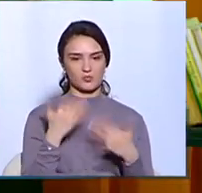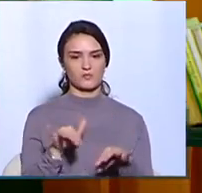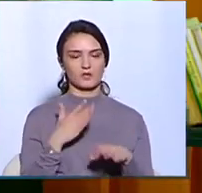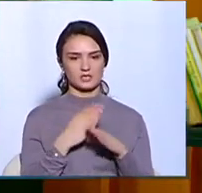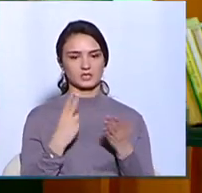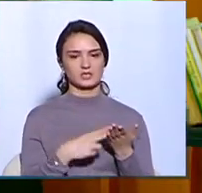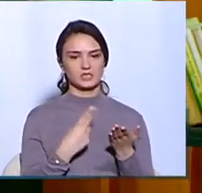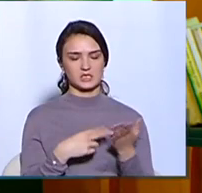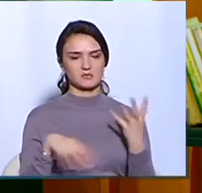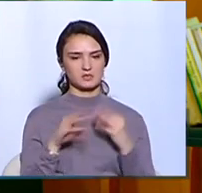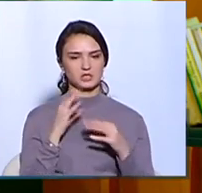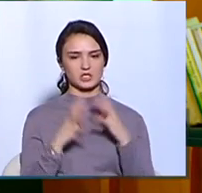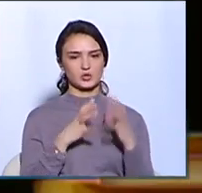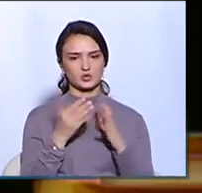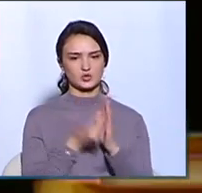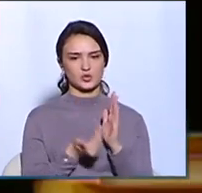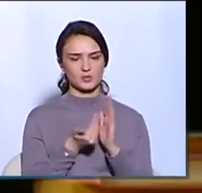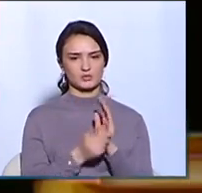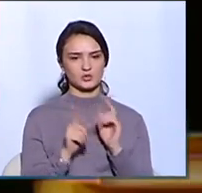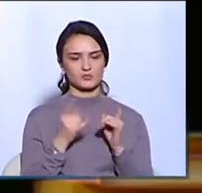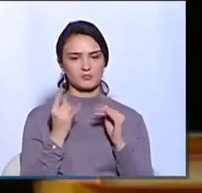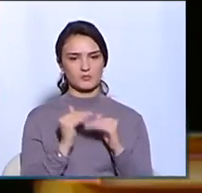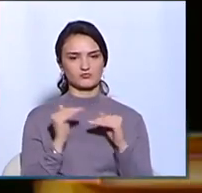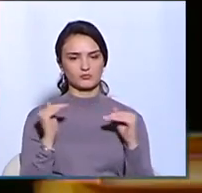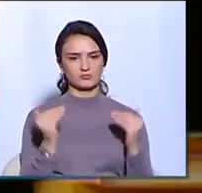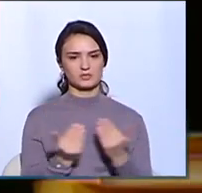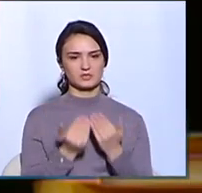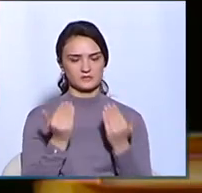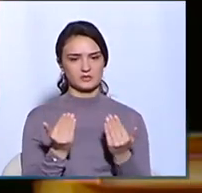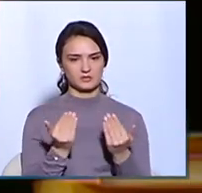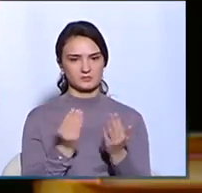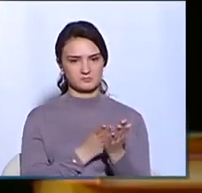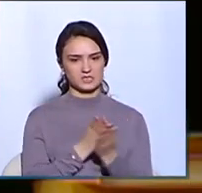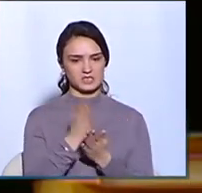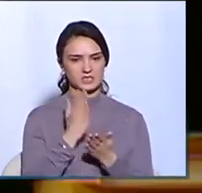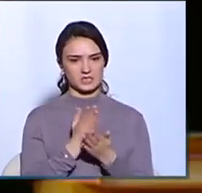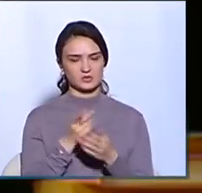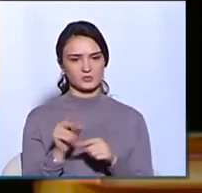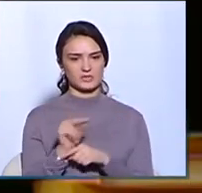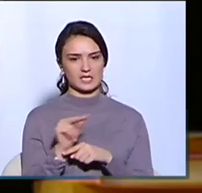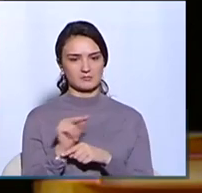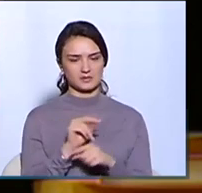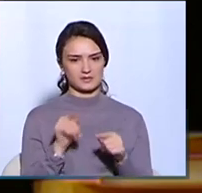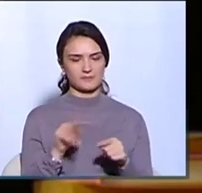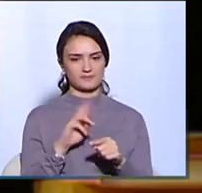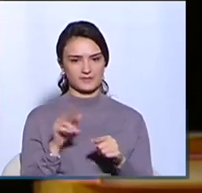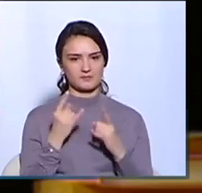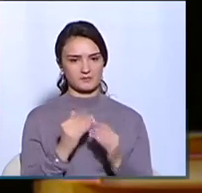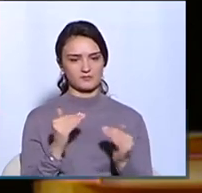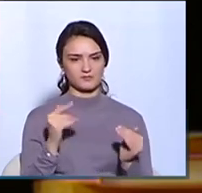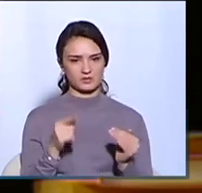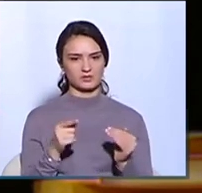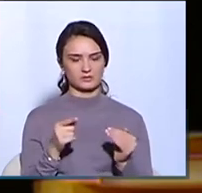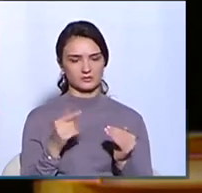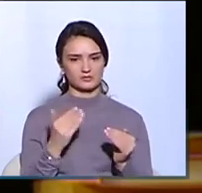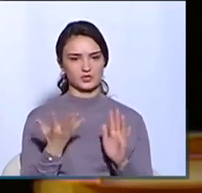გაიდლაინები, საერთაშორისო რეკომენდაციები, რომ ამ ბავშვებისთვის მიზანშეწონილი არის დისჰორმონის თერაპია, რა თქმა უნდა, ბავშვთა